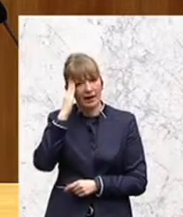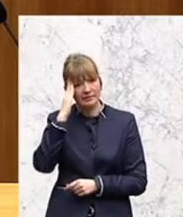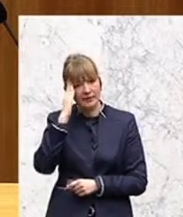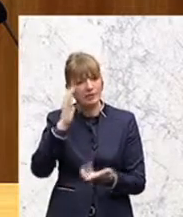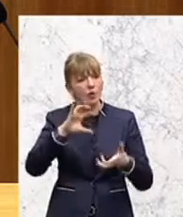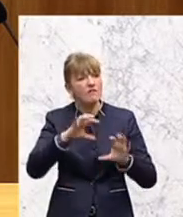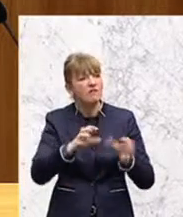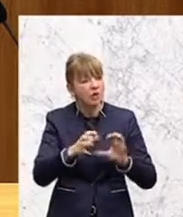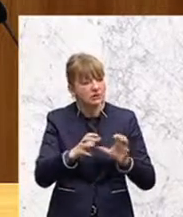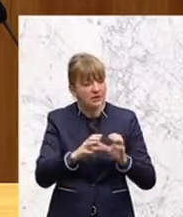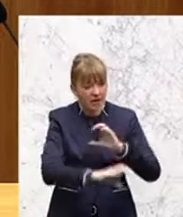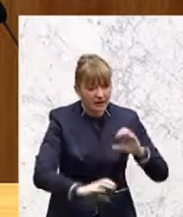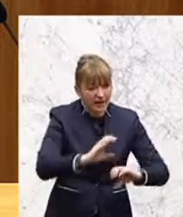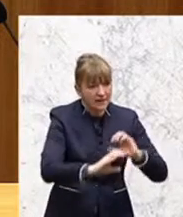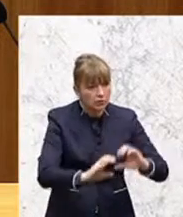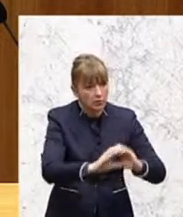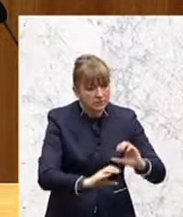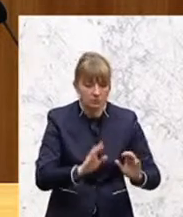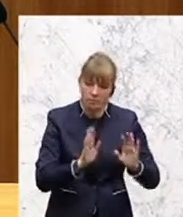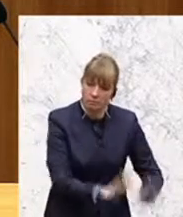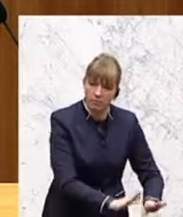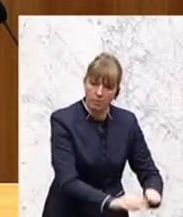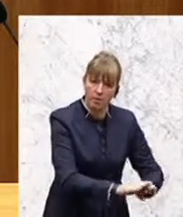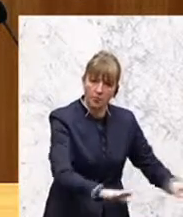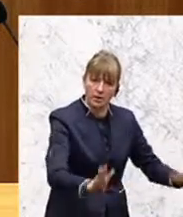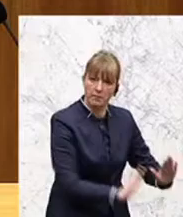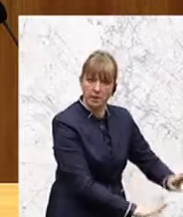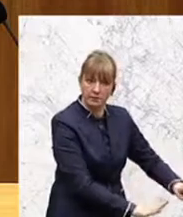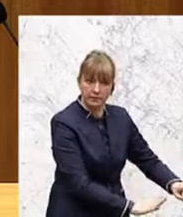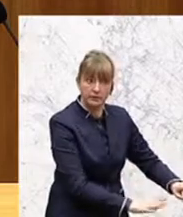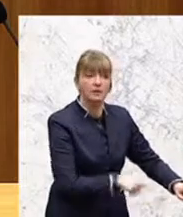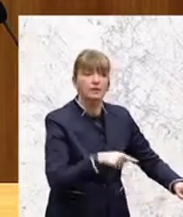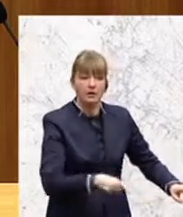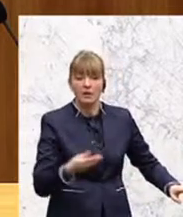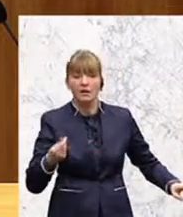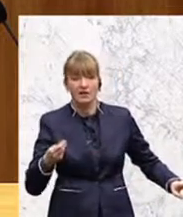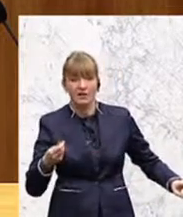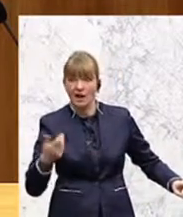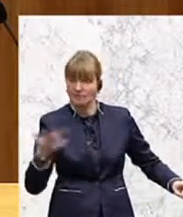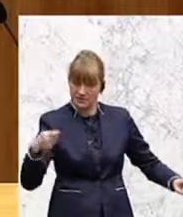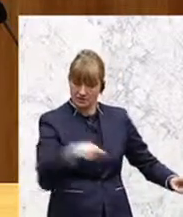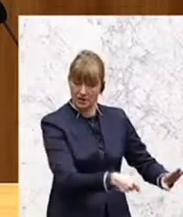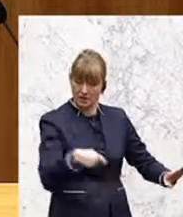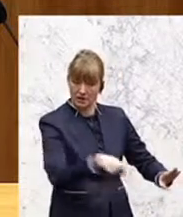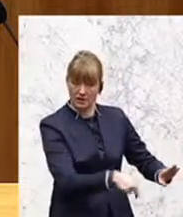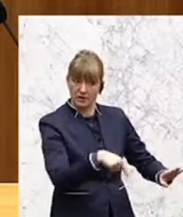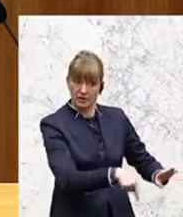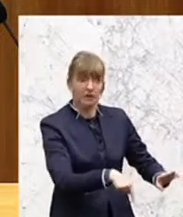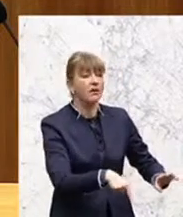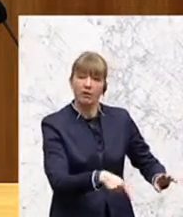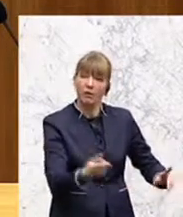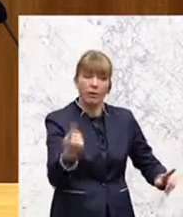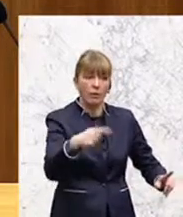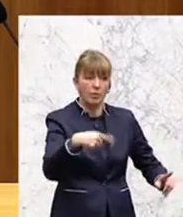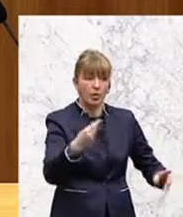aller bekannten fossilen Ressourcen im Boden bleiben müssen. Und Gelder, die in diesen fossilen Ressourcen investiert sind, werden nichts mehr